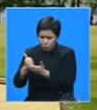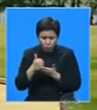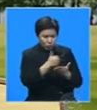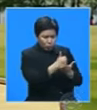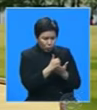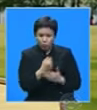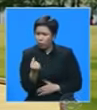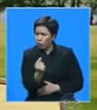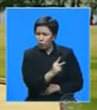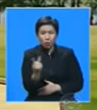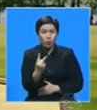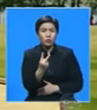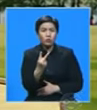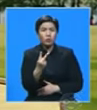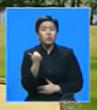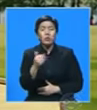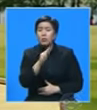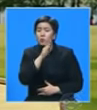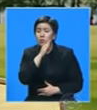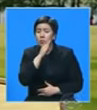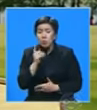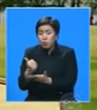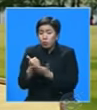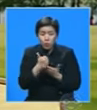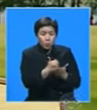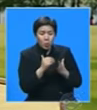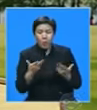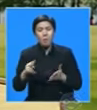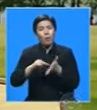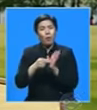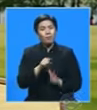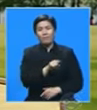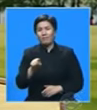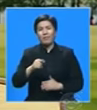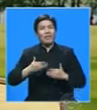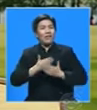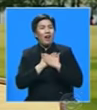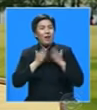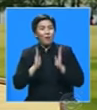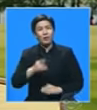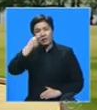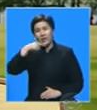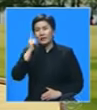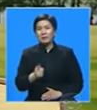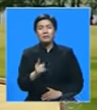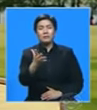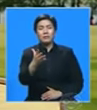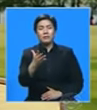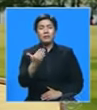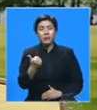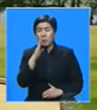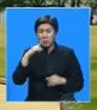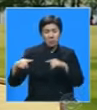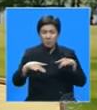ม่ช่วยผมถือว่าท่านก็ไม่ได้รักคนไทยจริงๆอะนะถ้ารักคนไทยจริงต้องช่วยเราตอนนี้นะครับเรื่องอื่นท่านก็ไป